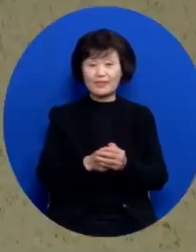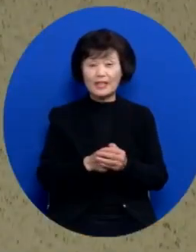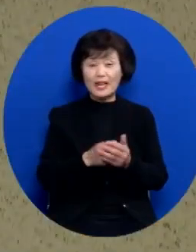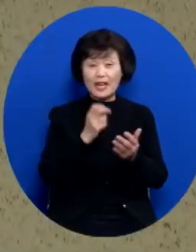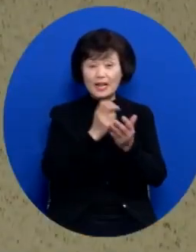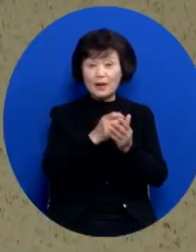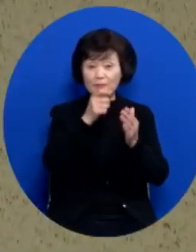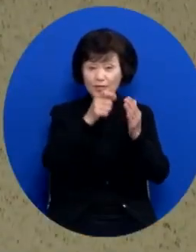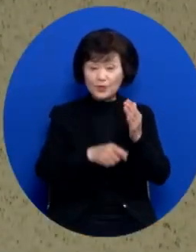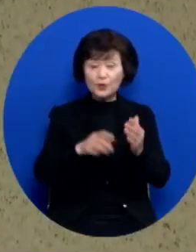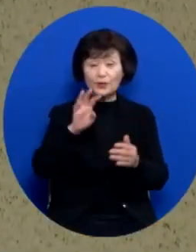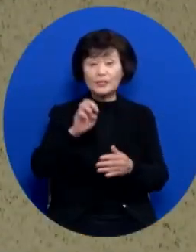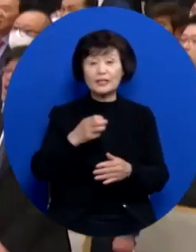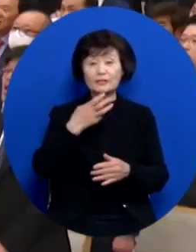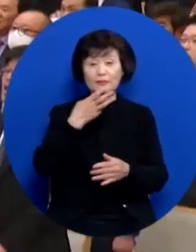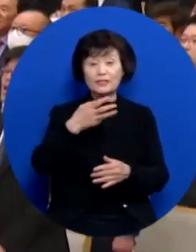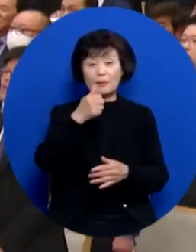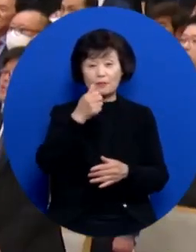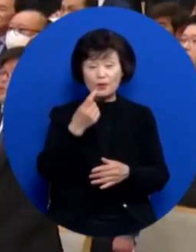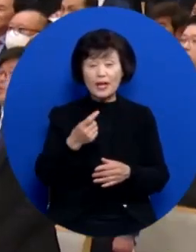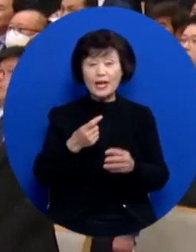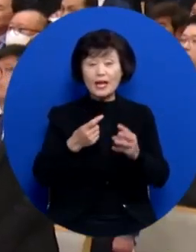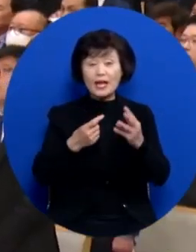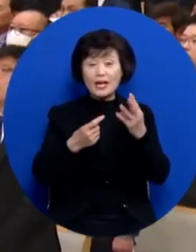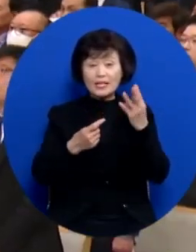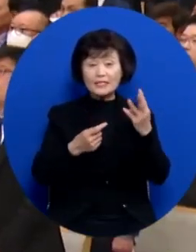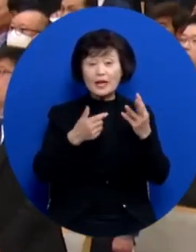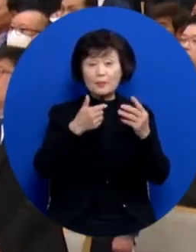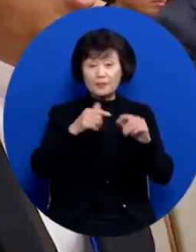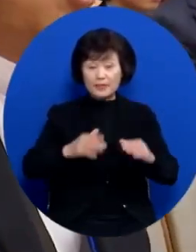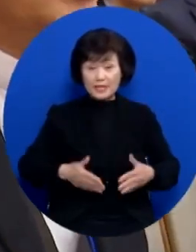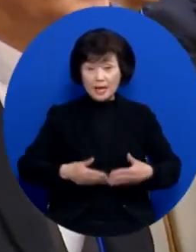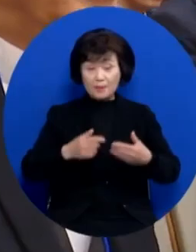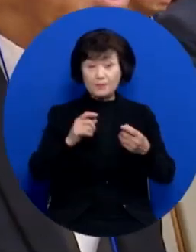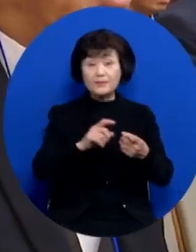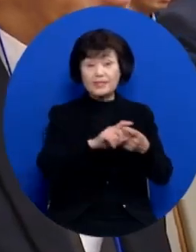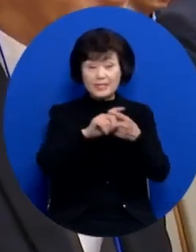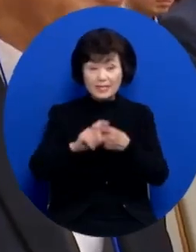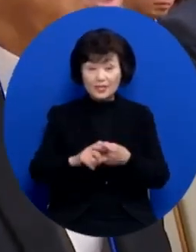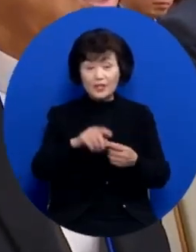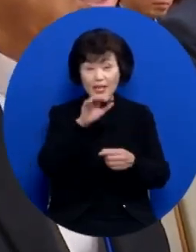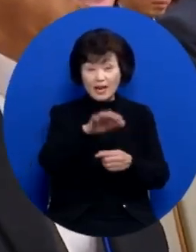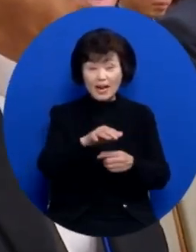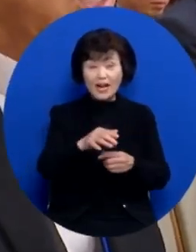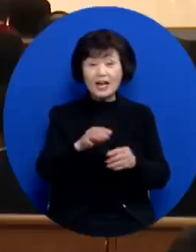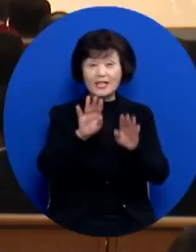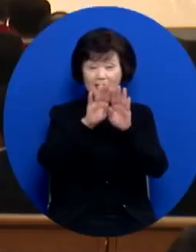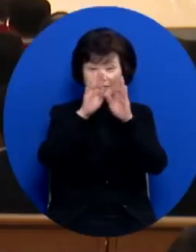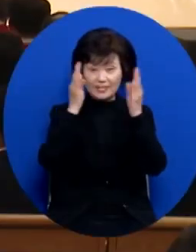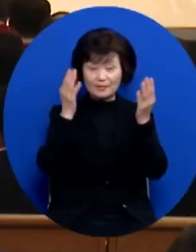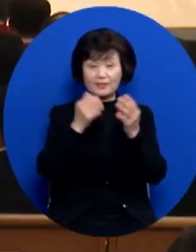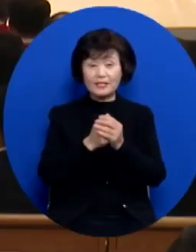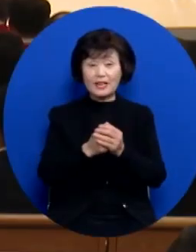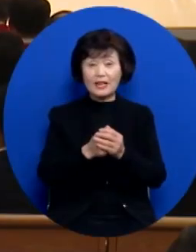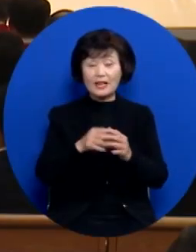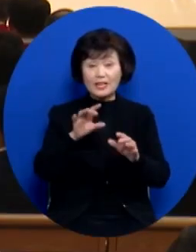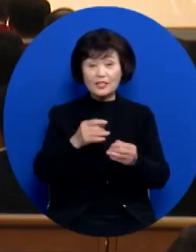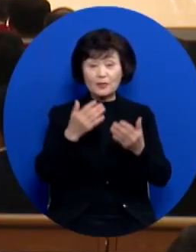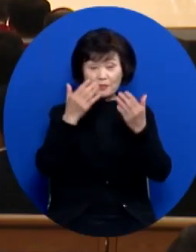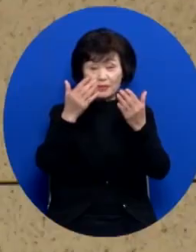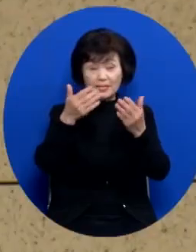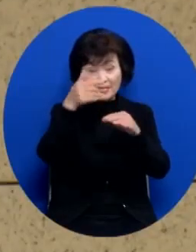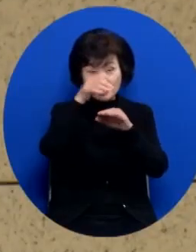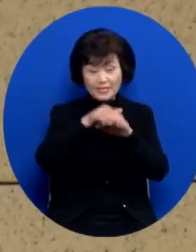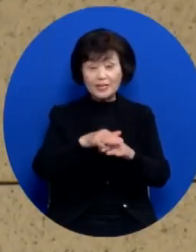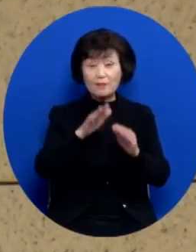기독교대한감리회 제43회 삼남연회가 울산 감리교회에서 개최됐습니다. 울산에서 처음으로 들여진 연회에서 삼남연회